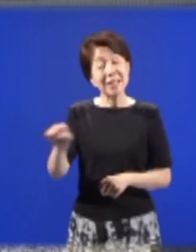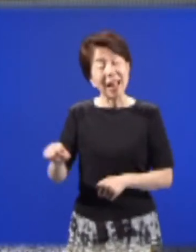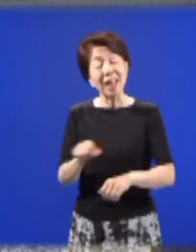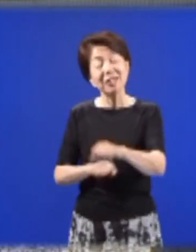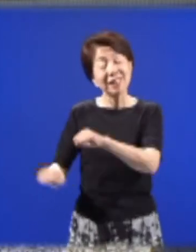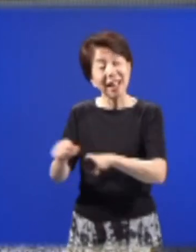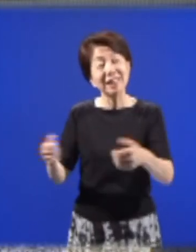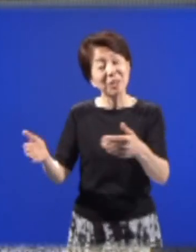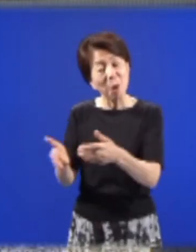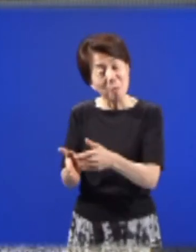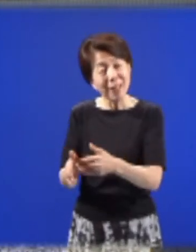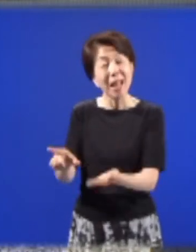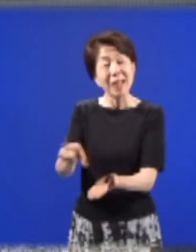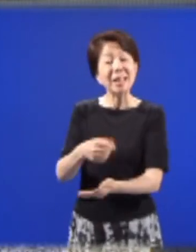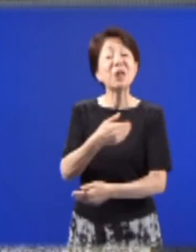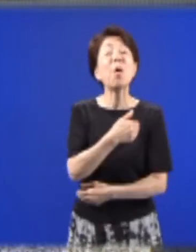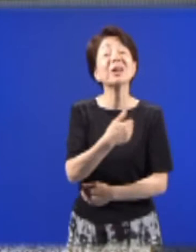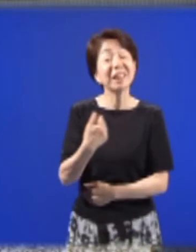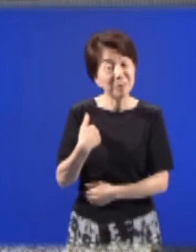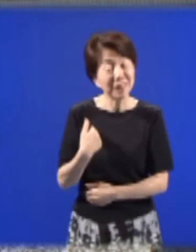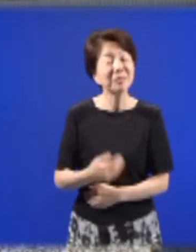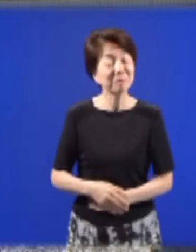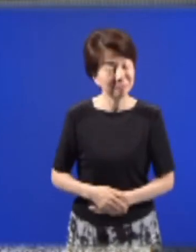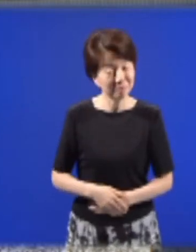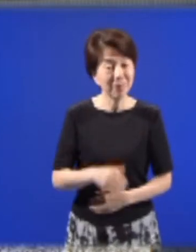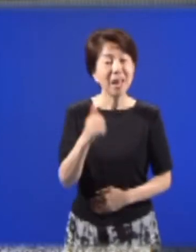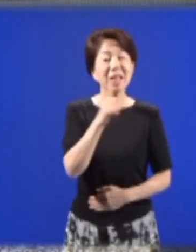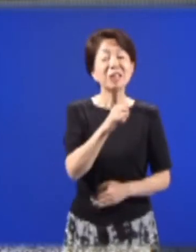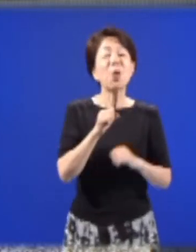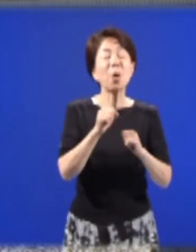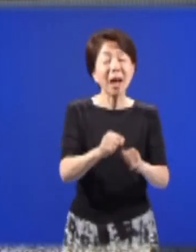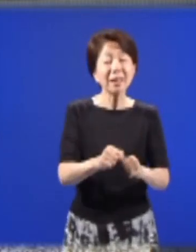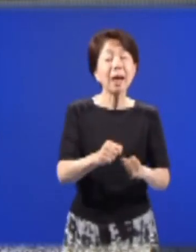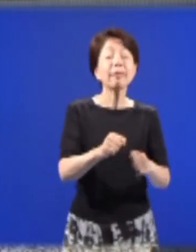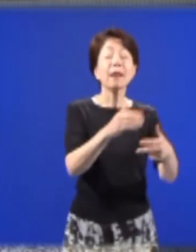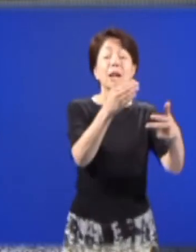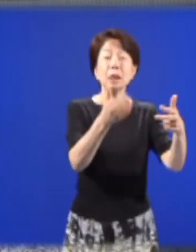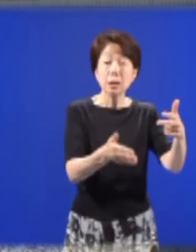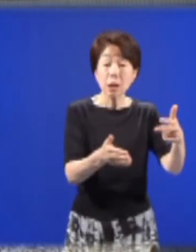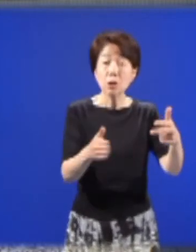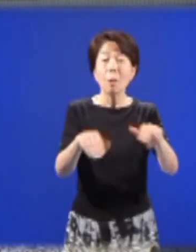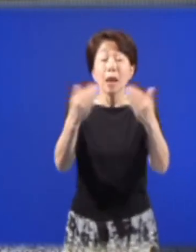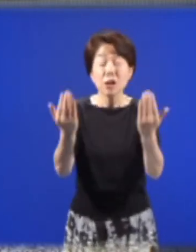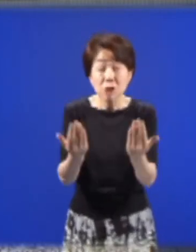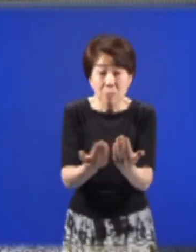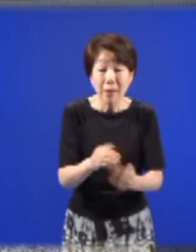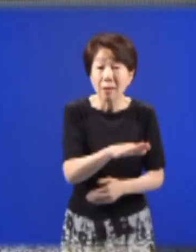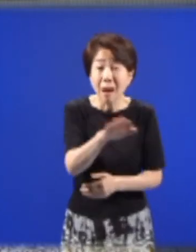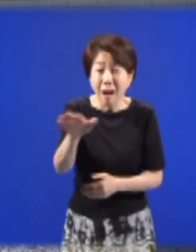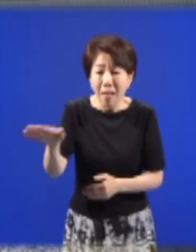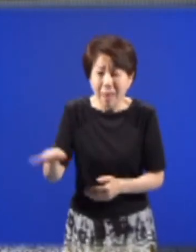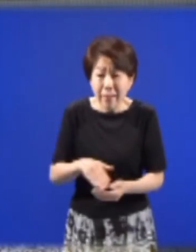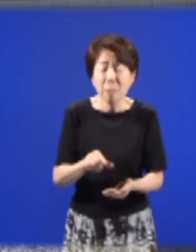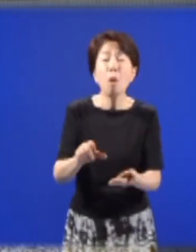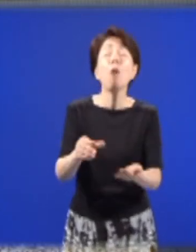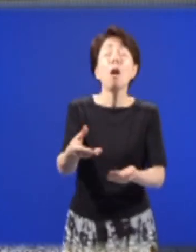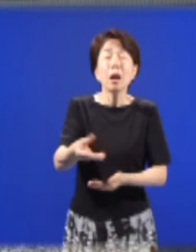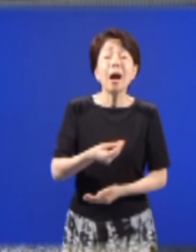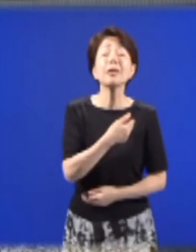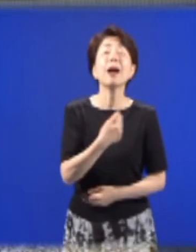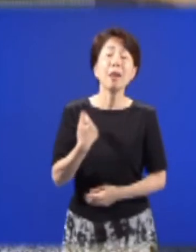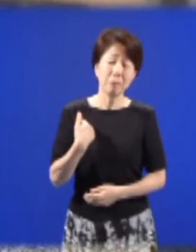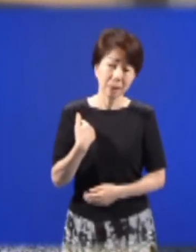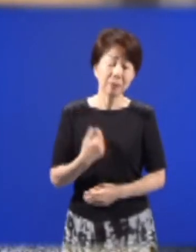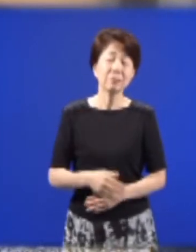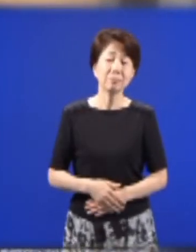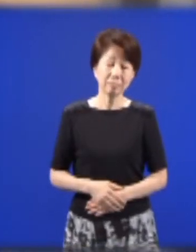動まで利用できる文化会館、ご紹介してきたこれらの施設はすべて誰でも借りることができるんです